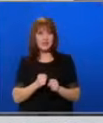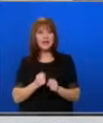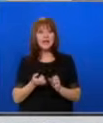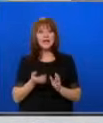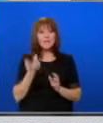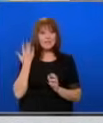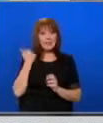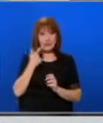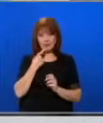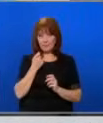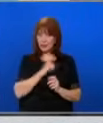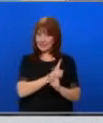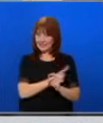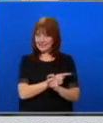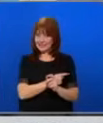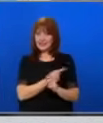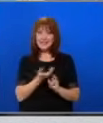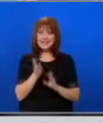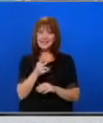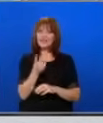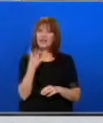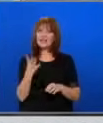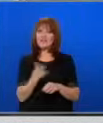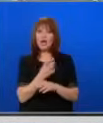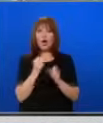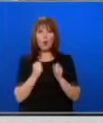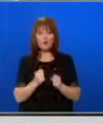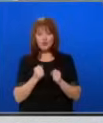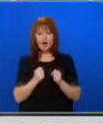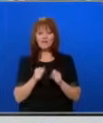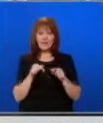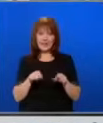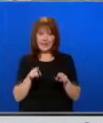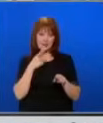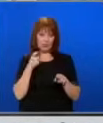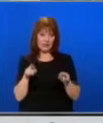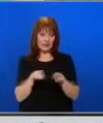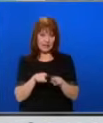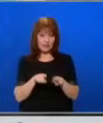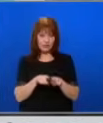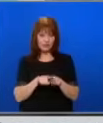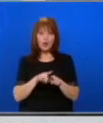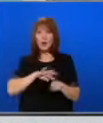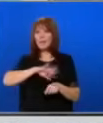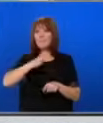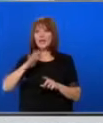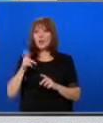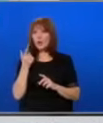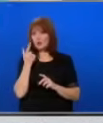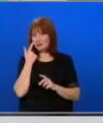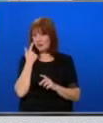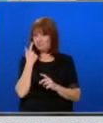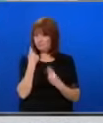2019 година. И очакваме и тази година. И природните условия показват добри перспективи и записванията, които ние